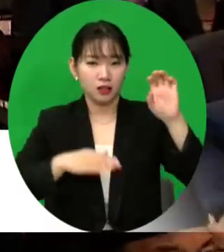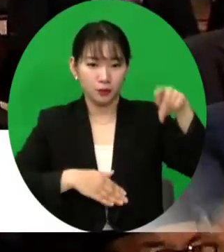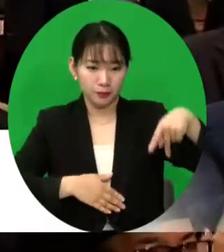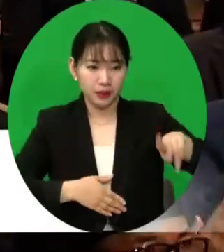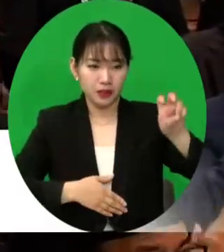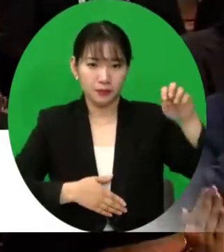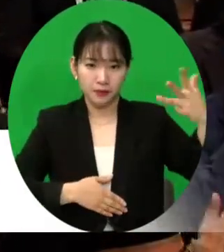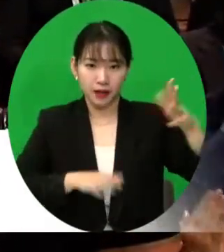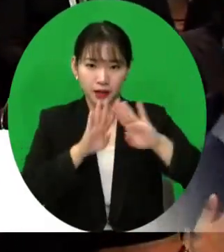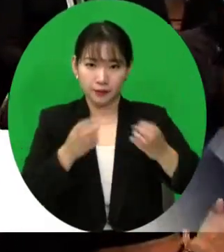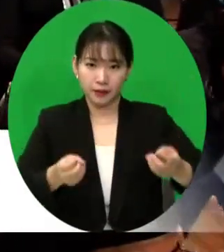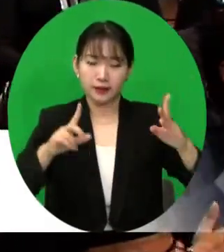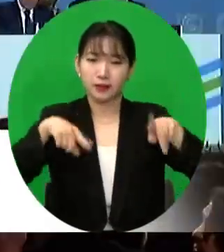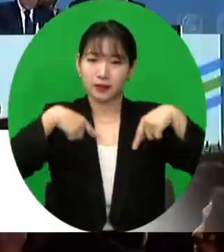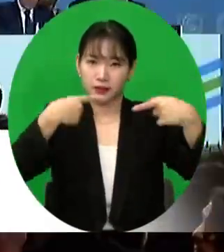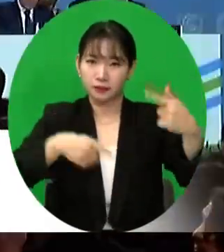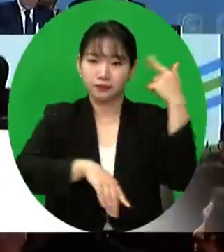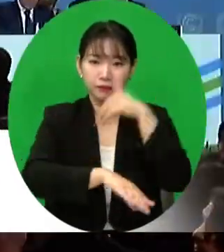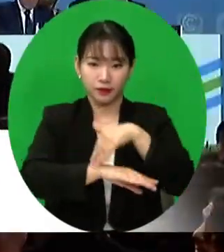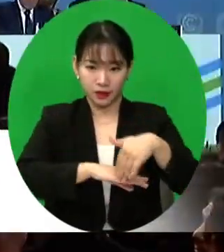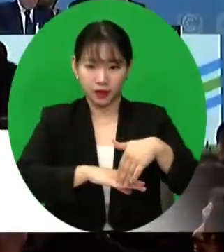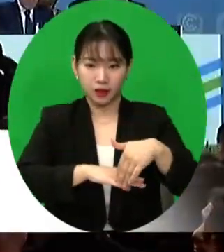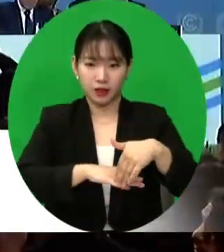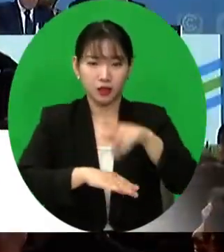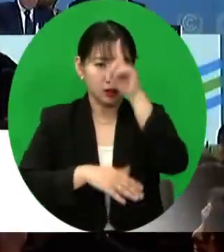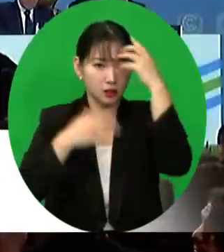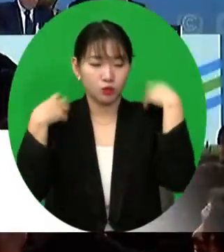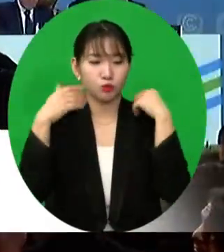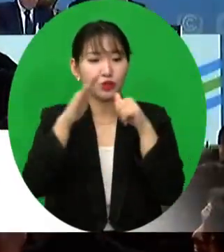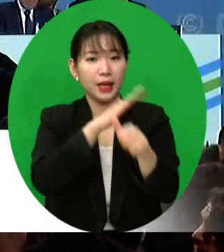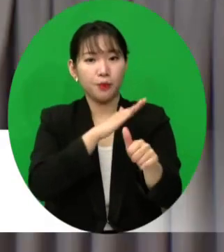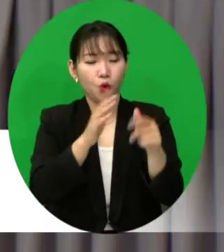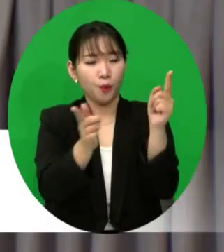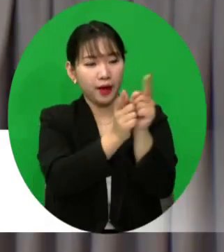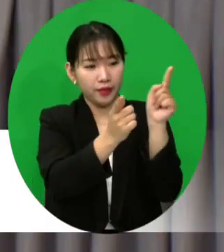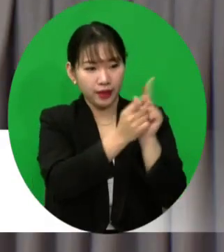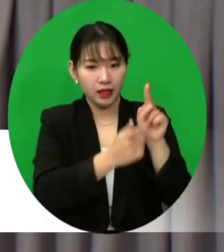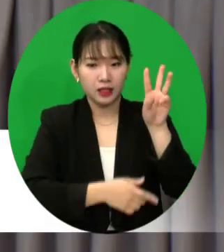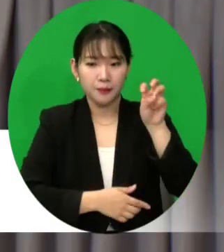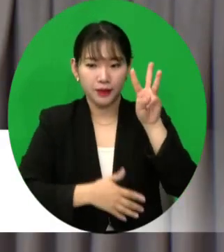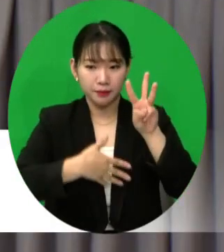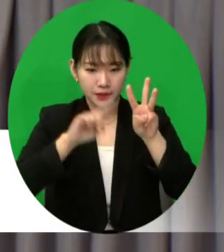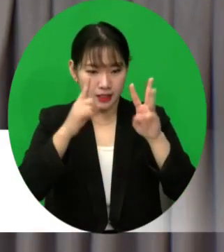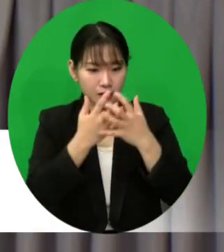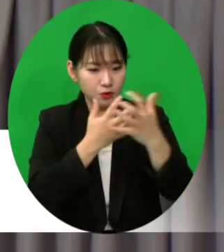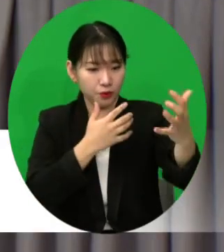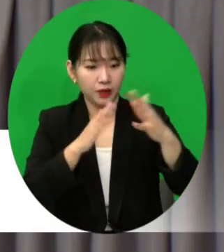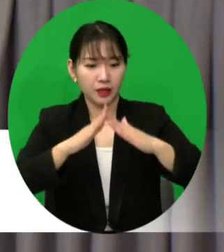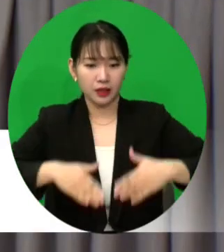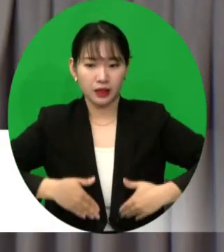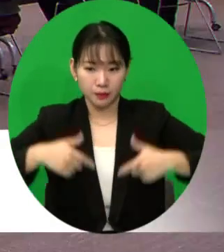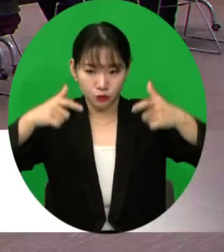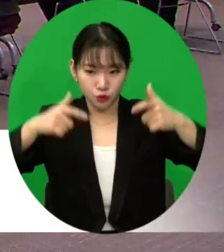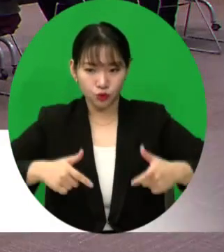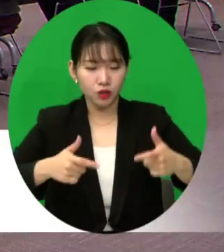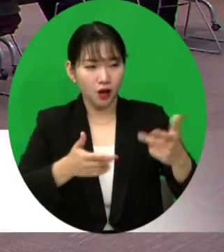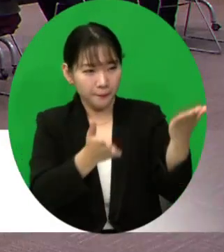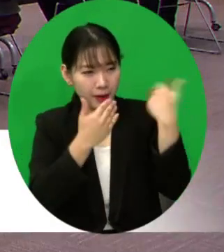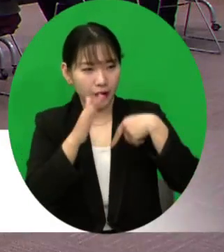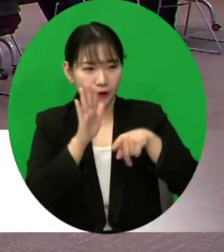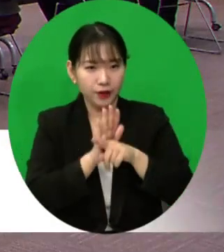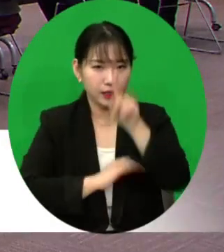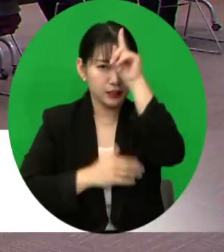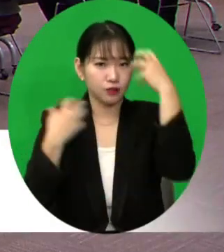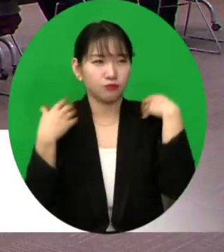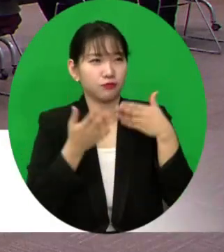COP28 개막식에 참석할 예정이며 정부 대표단을 만나 33차 총회 남중권 개최를 위한 대정부